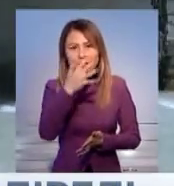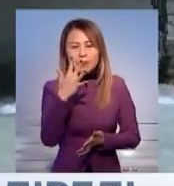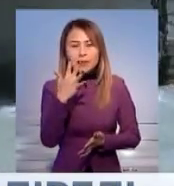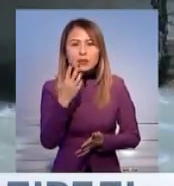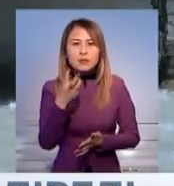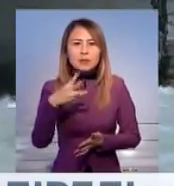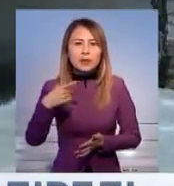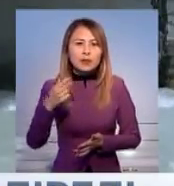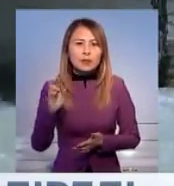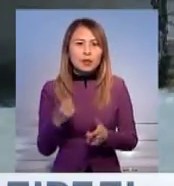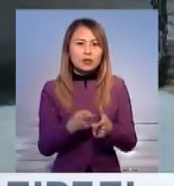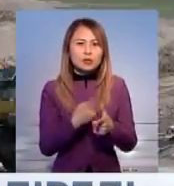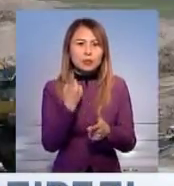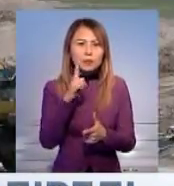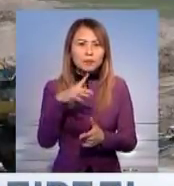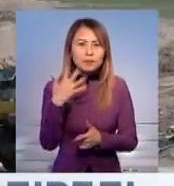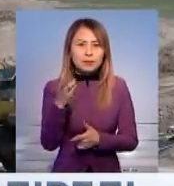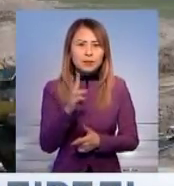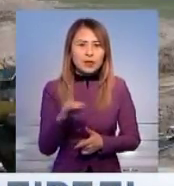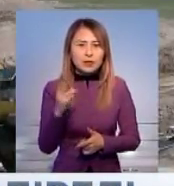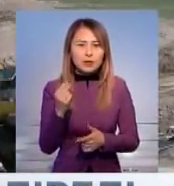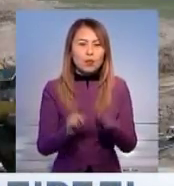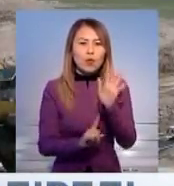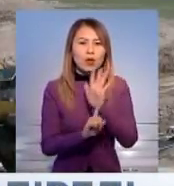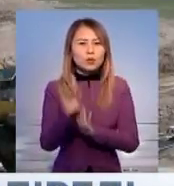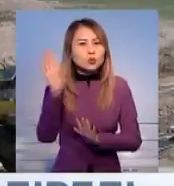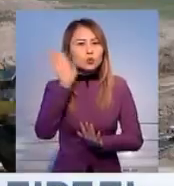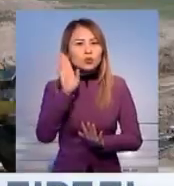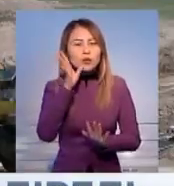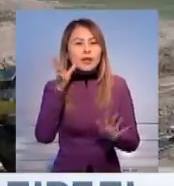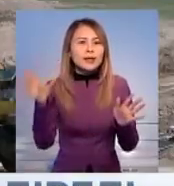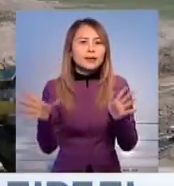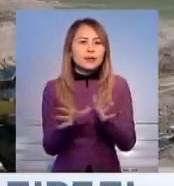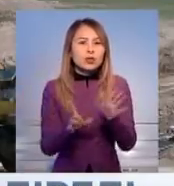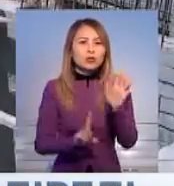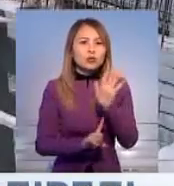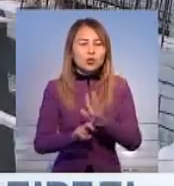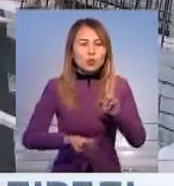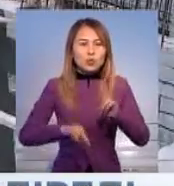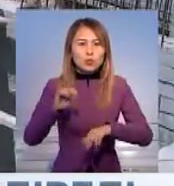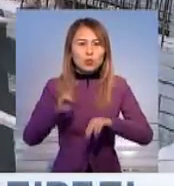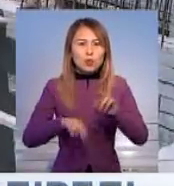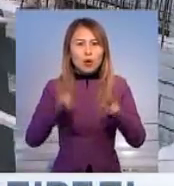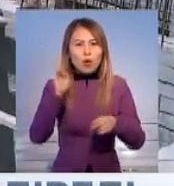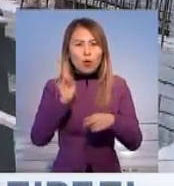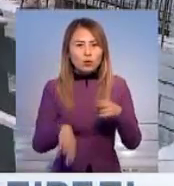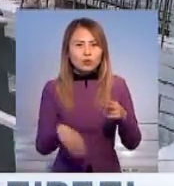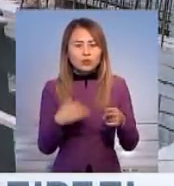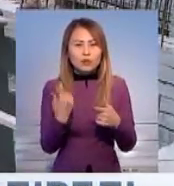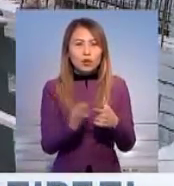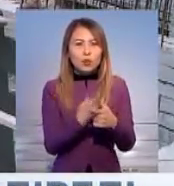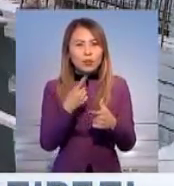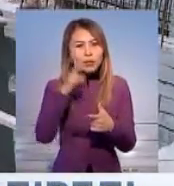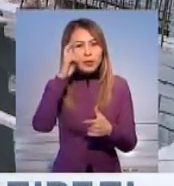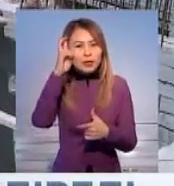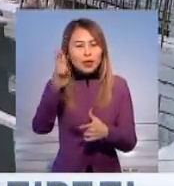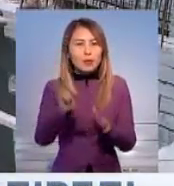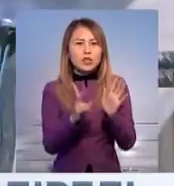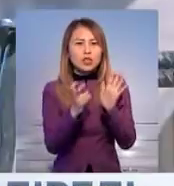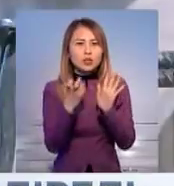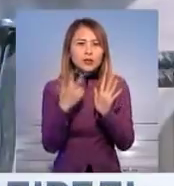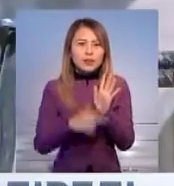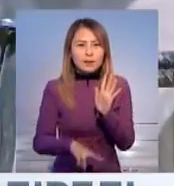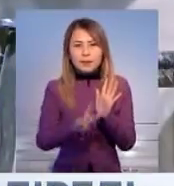5 мегаватт, құны 1,5 миллиард теңге болатын алғашқы су электр станциясының құрылысын аяқтау жоспарланып отыр. Оның инфрақұрылымына мемлекет